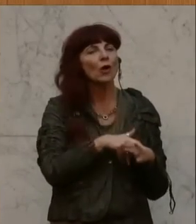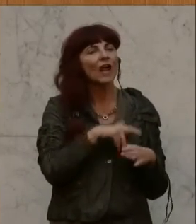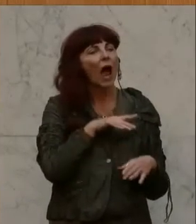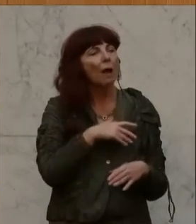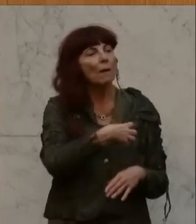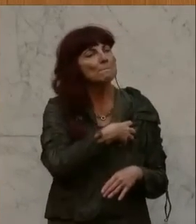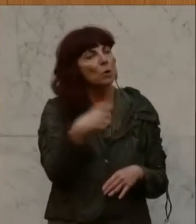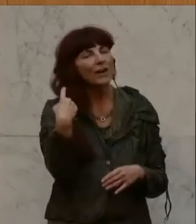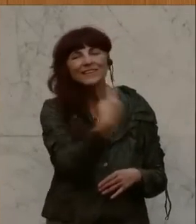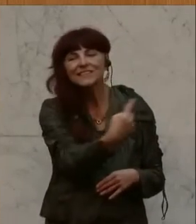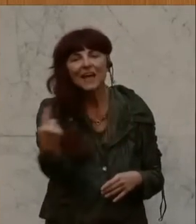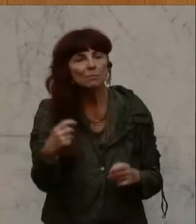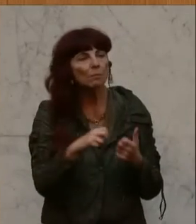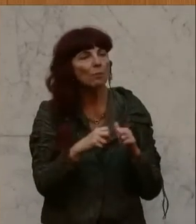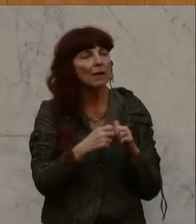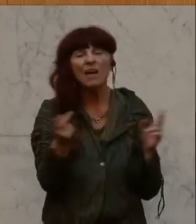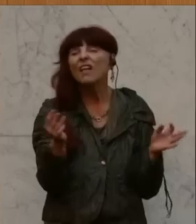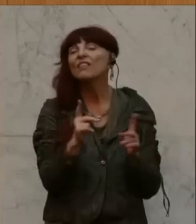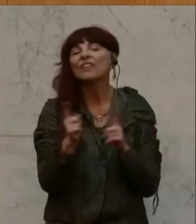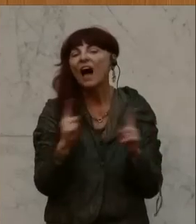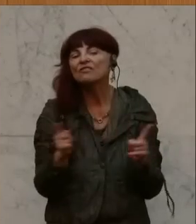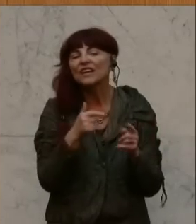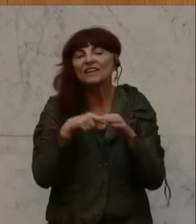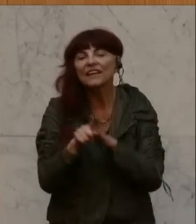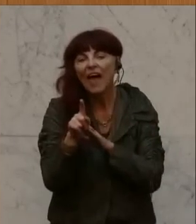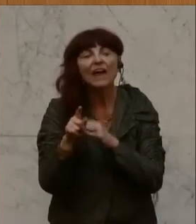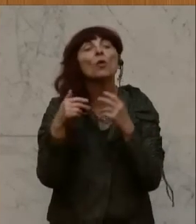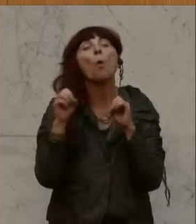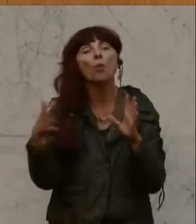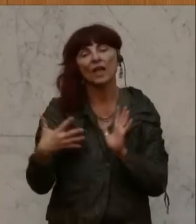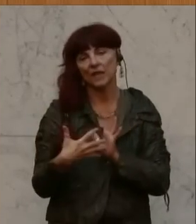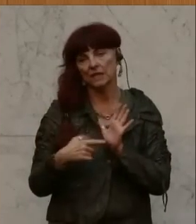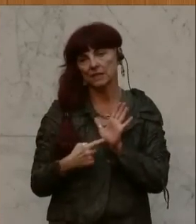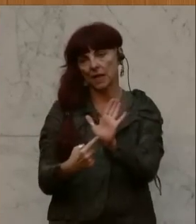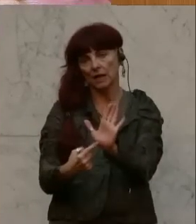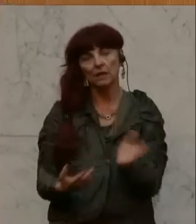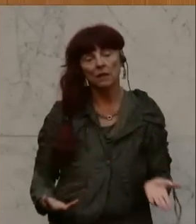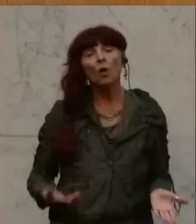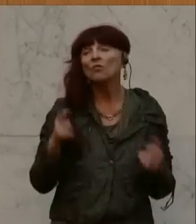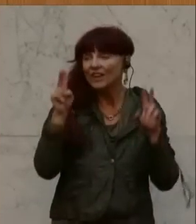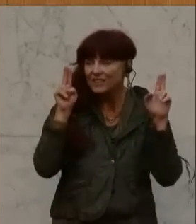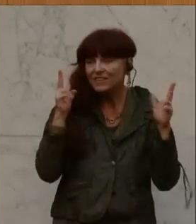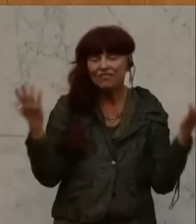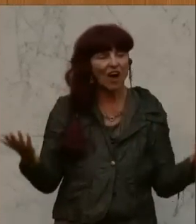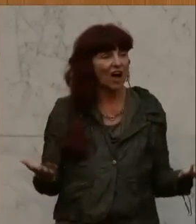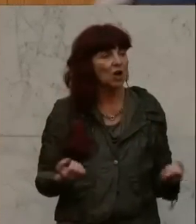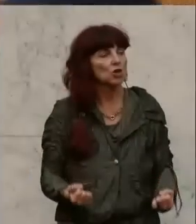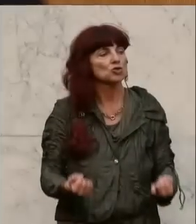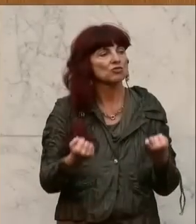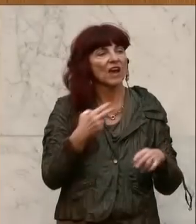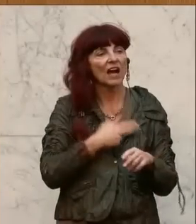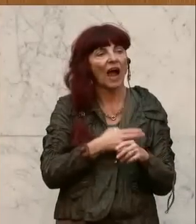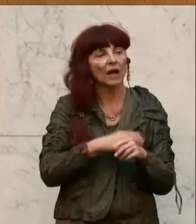ein Problem. Die durften nirgends hingehen, ohne sich testen zu lassen. Das ist doch die Wahrheit. Und was nutzt einem Schwerkranken, wenn er sich testen